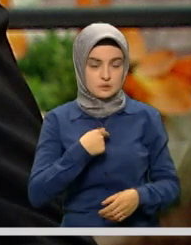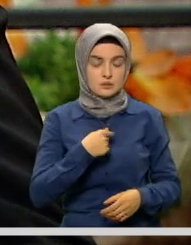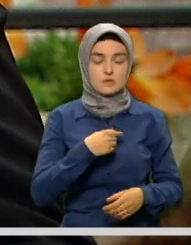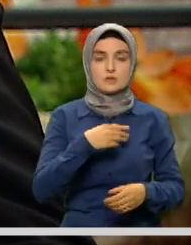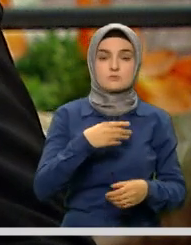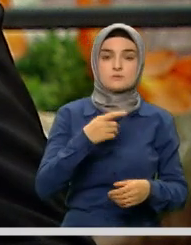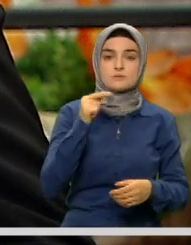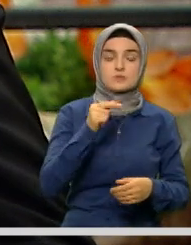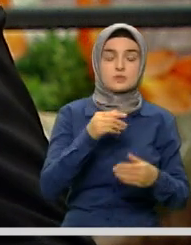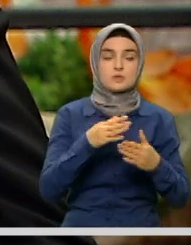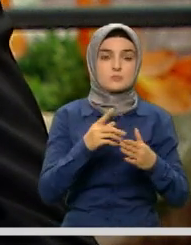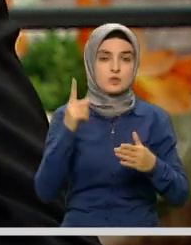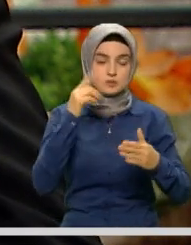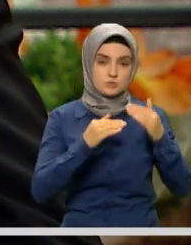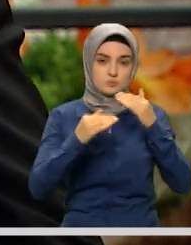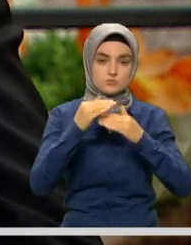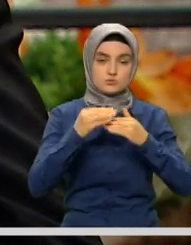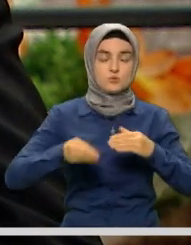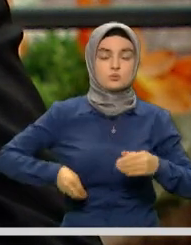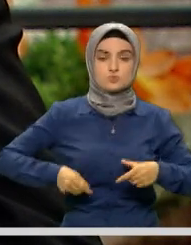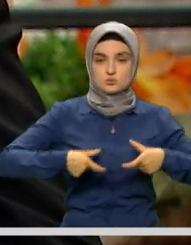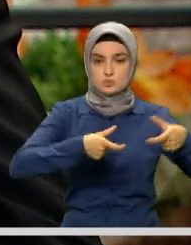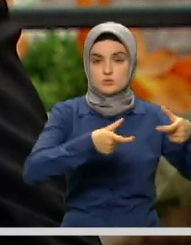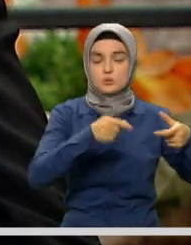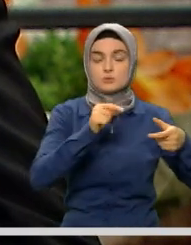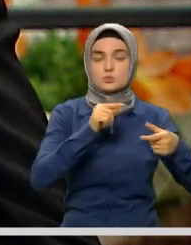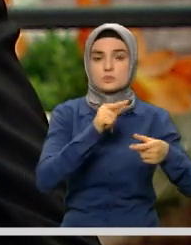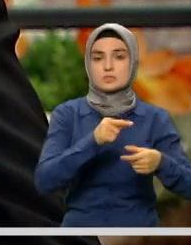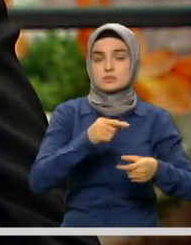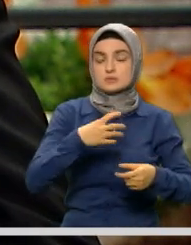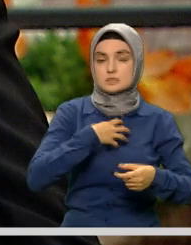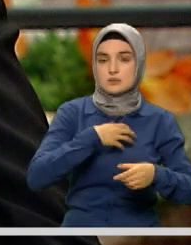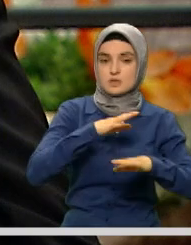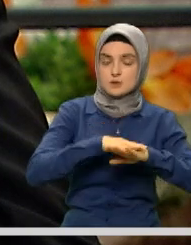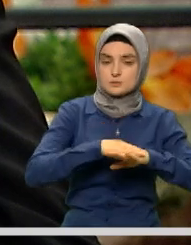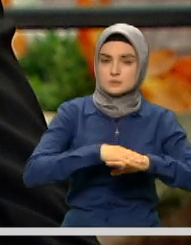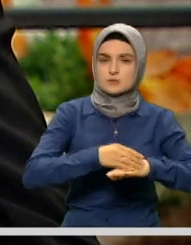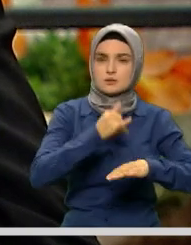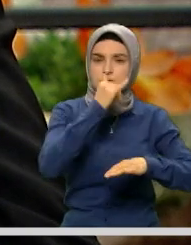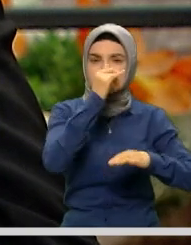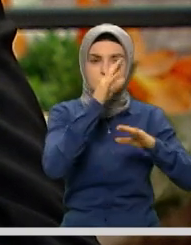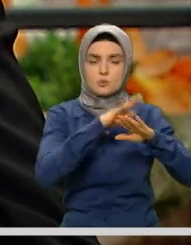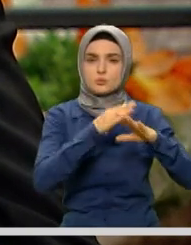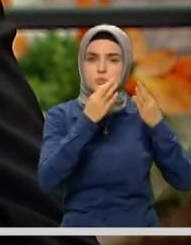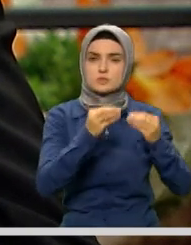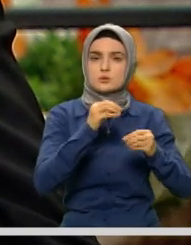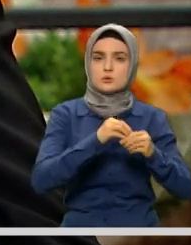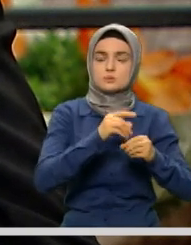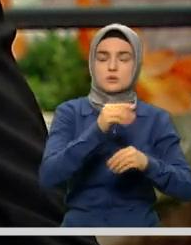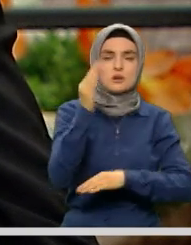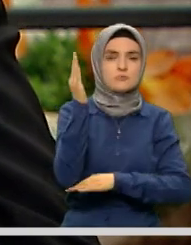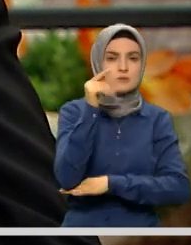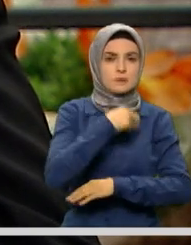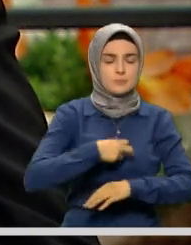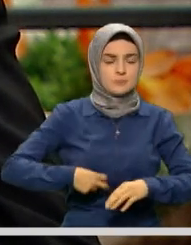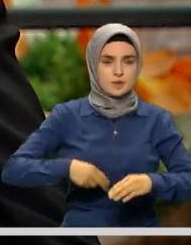Teala'ya bir de iftira atıyor. Yani kendi işlediği, yaptığı o kibirinden dolayı Adem'e secde etmemesi, Adem'e itaat